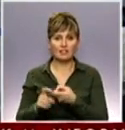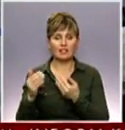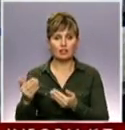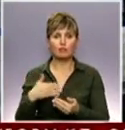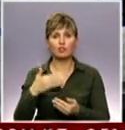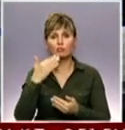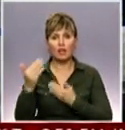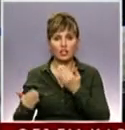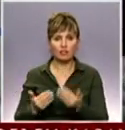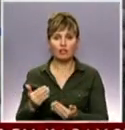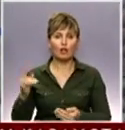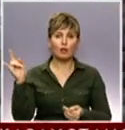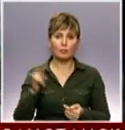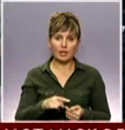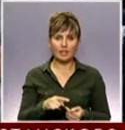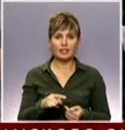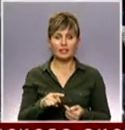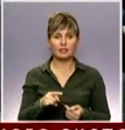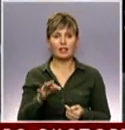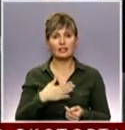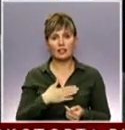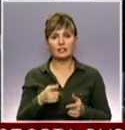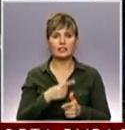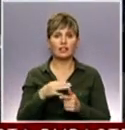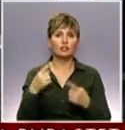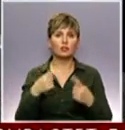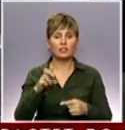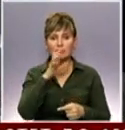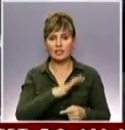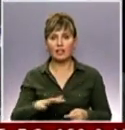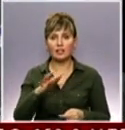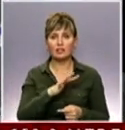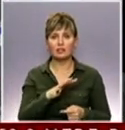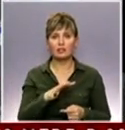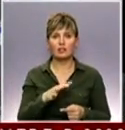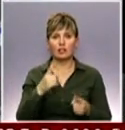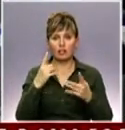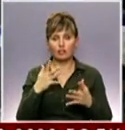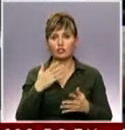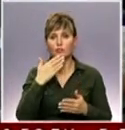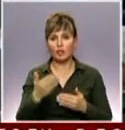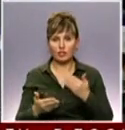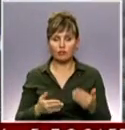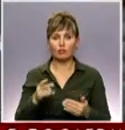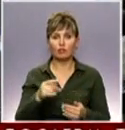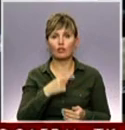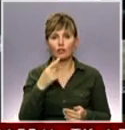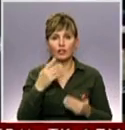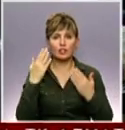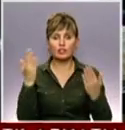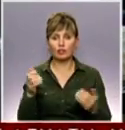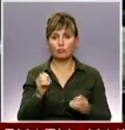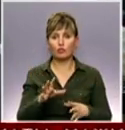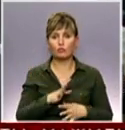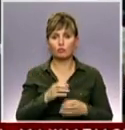мы спрашивали, прилетают от нас или от других стран. Конечно, спрашиваем, но они говорят, что, ну, не знаю, может,